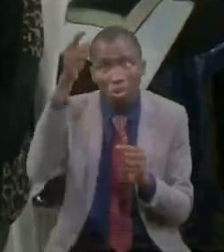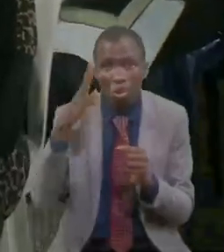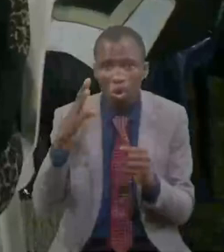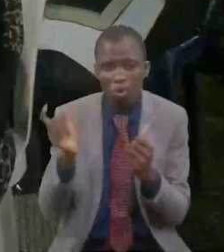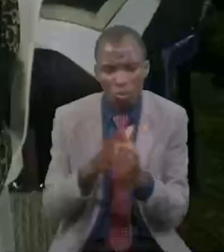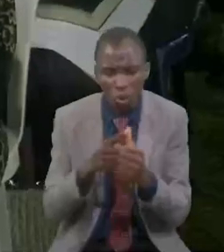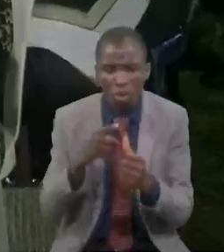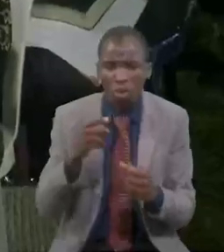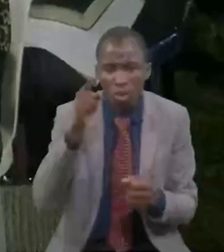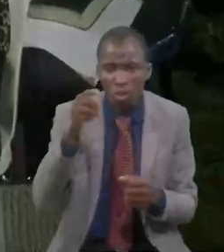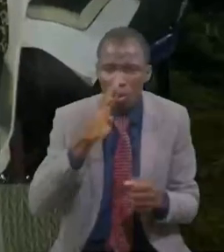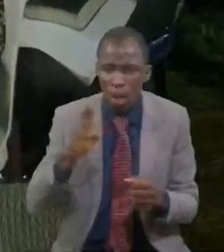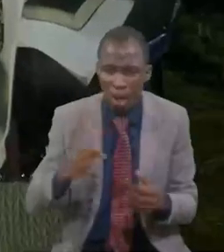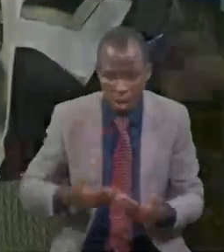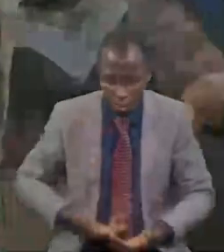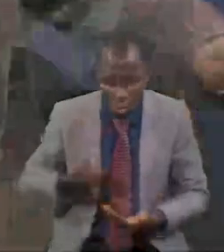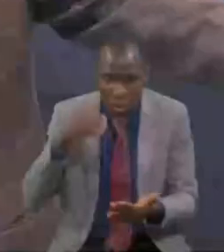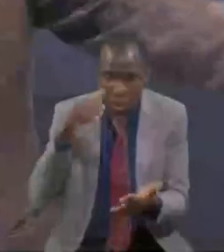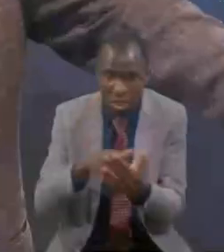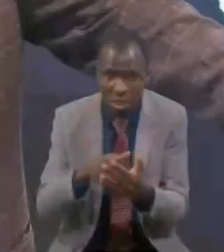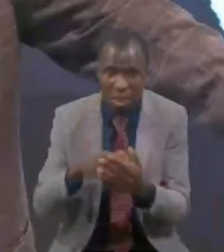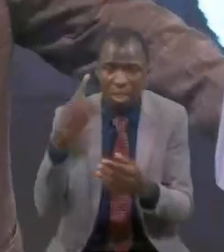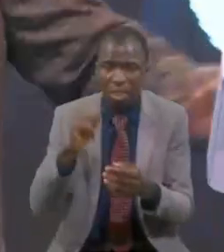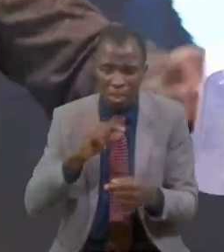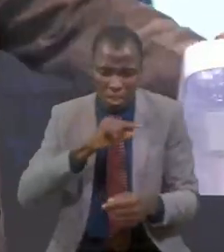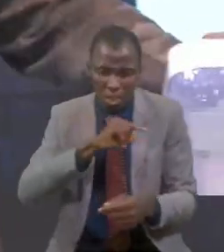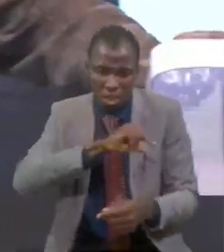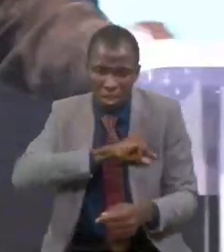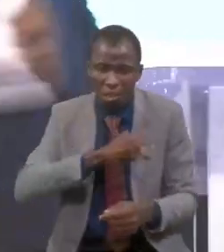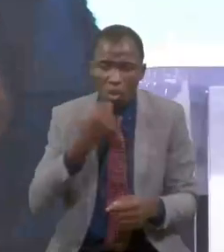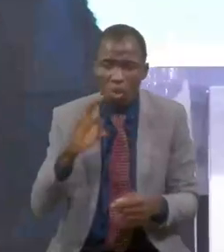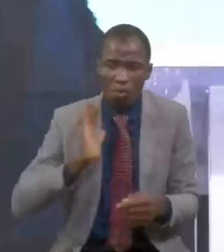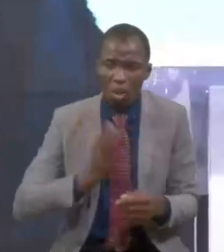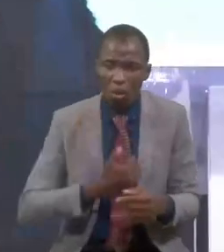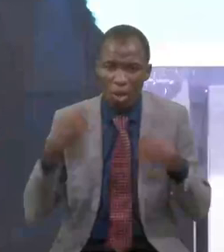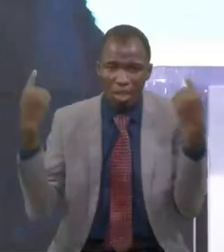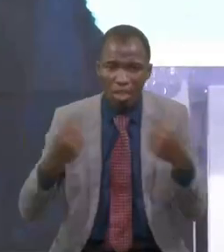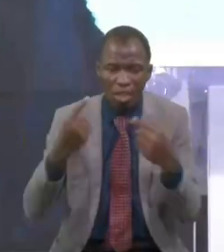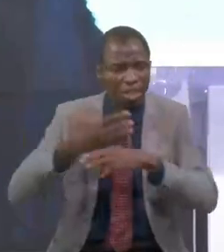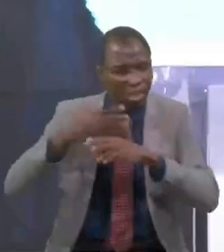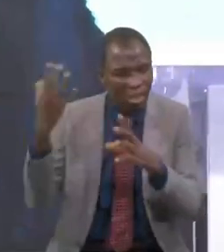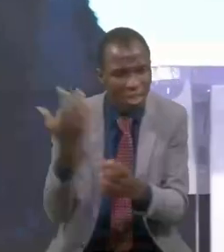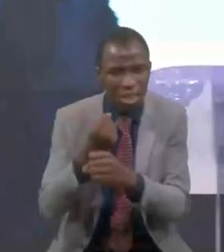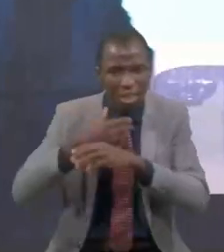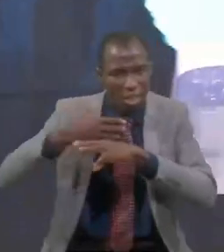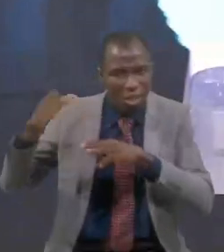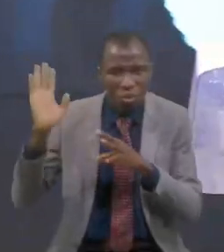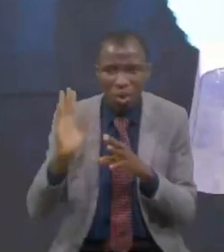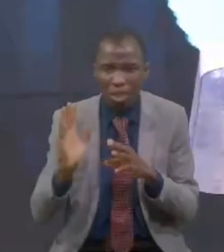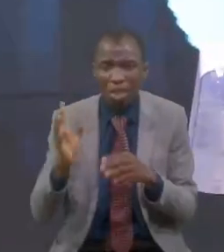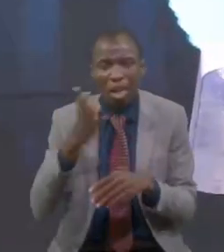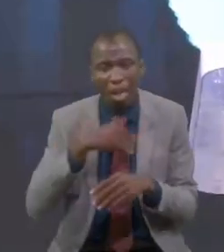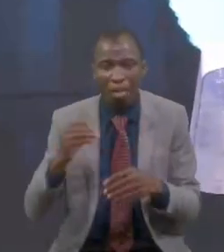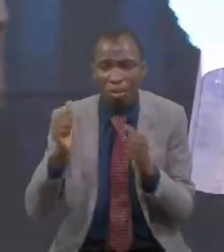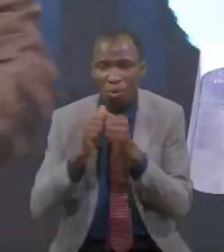serez né de nouveau la culpabilité la condation des péchés ôés et puis